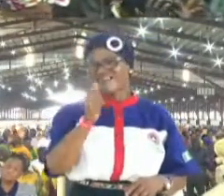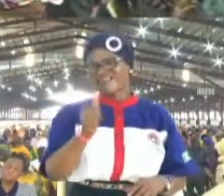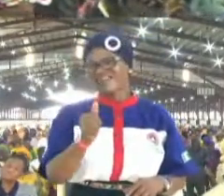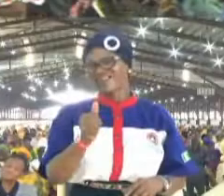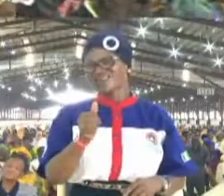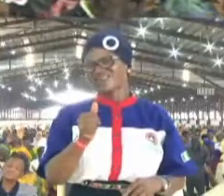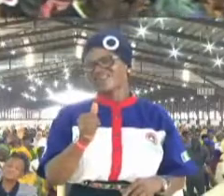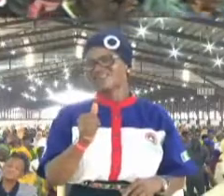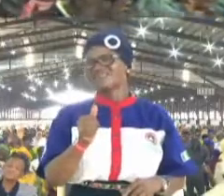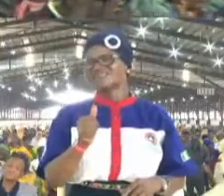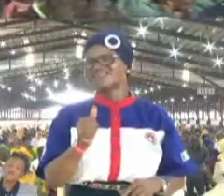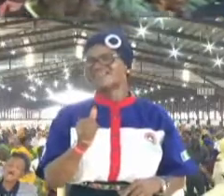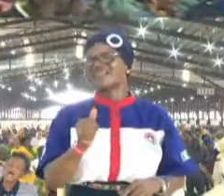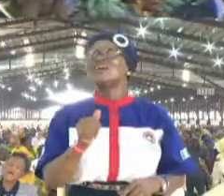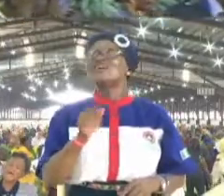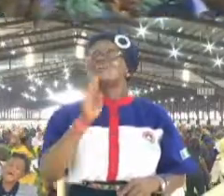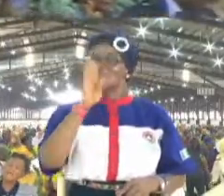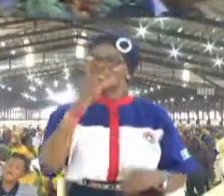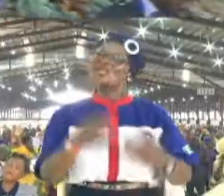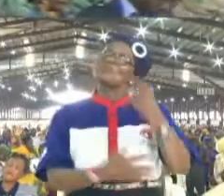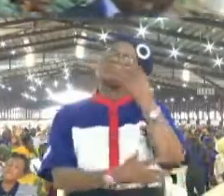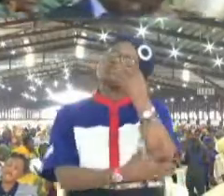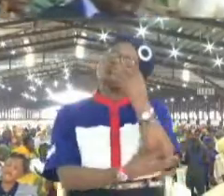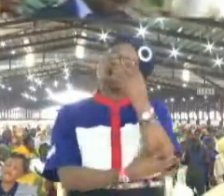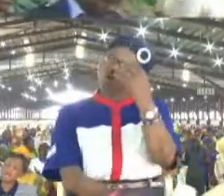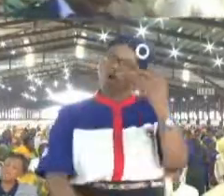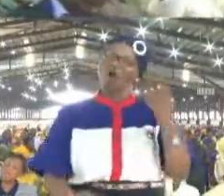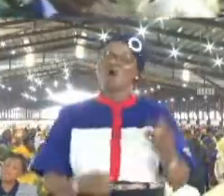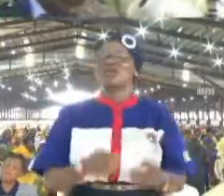Ẹ ò ní fi àkísà kẹ́yìn asọ.